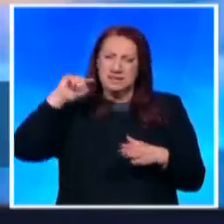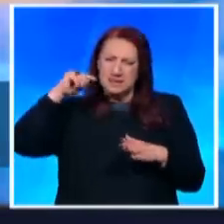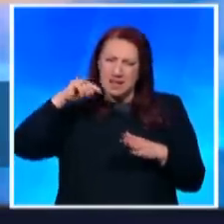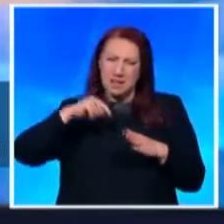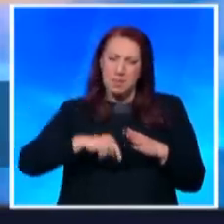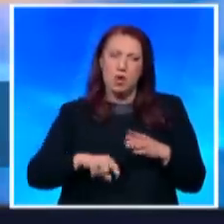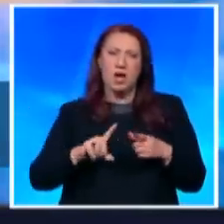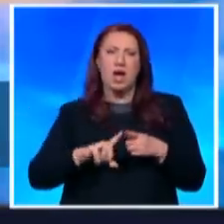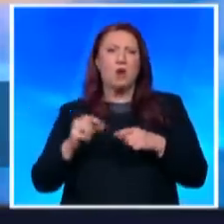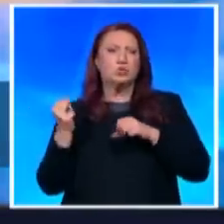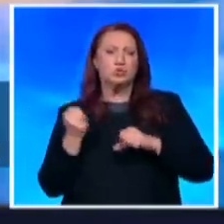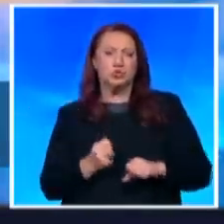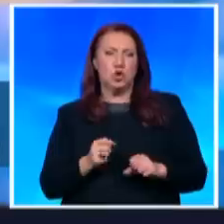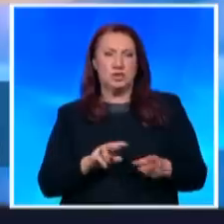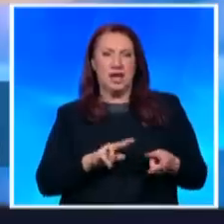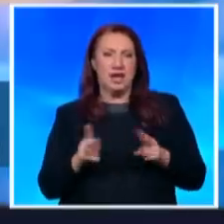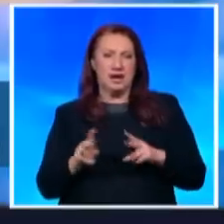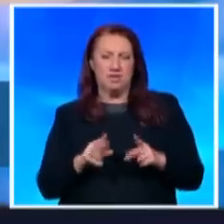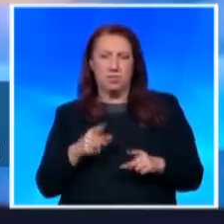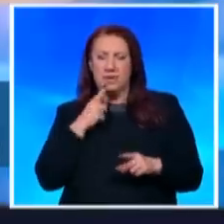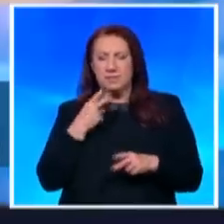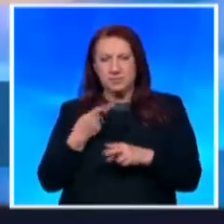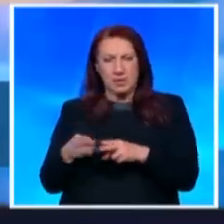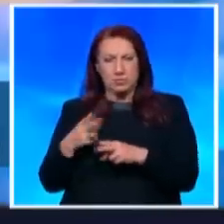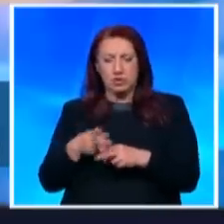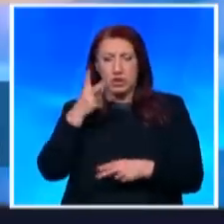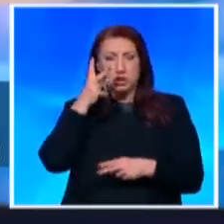която да изчисти тези зависимости и оттам